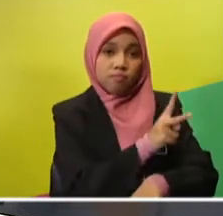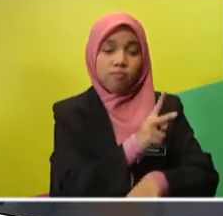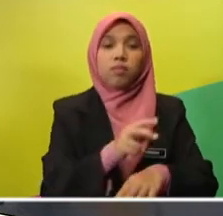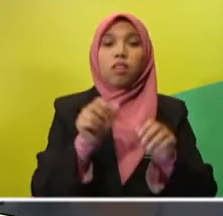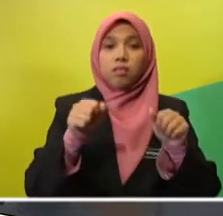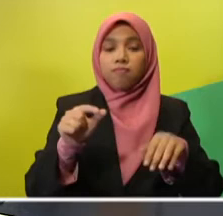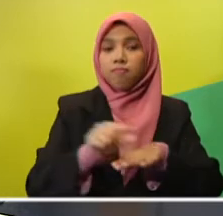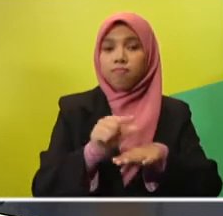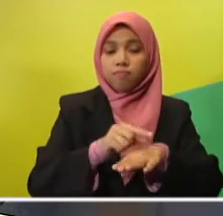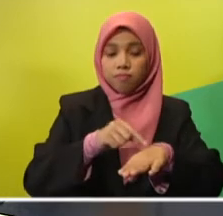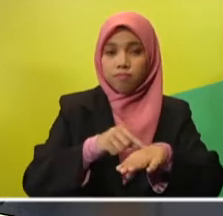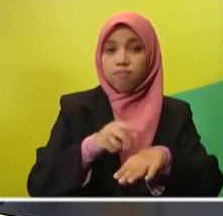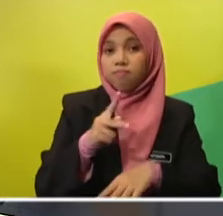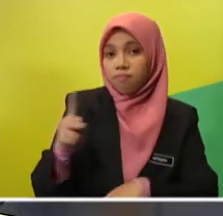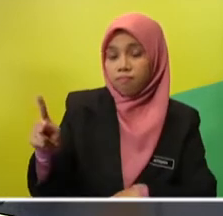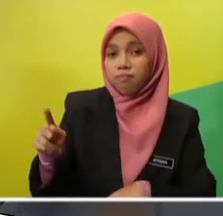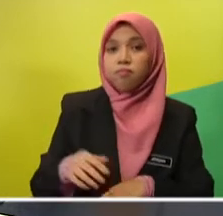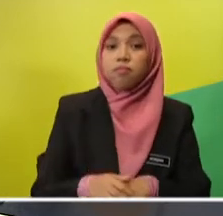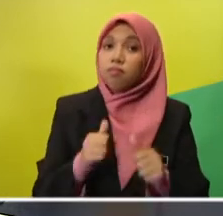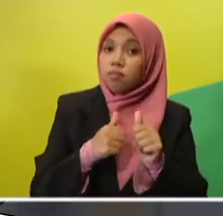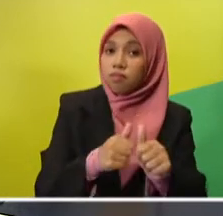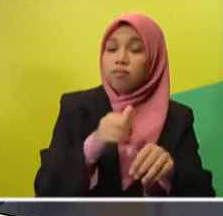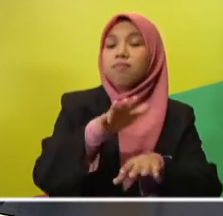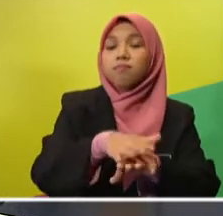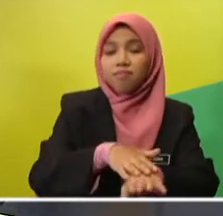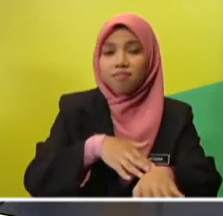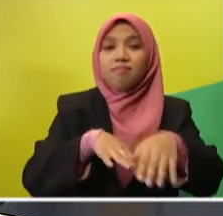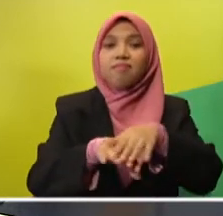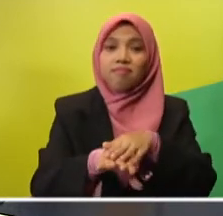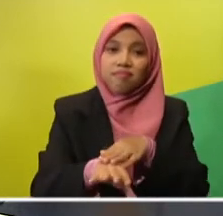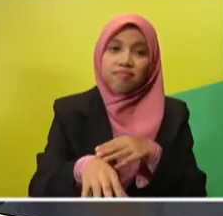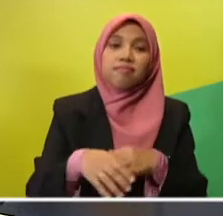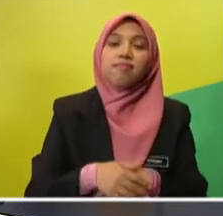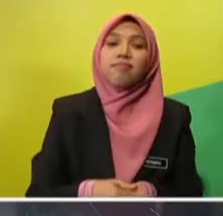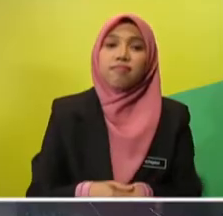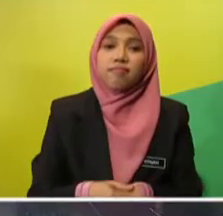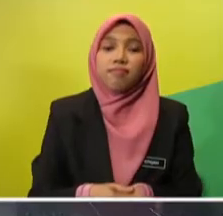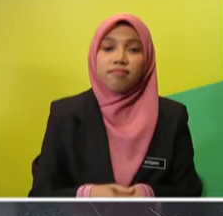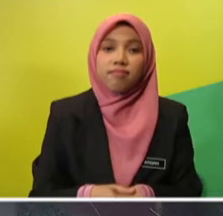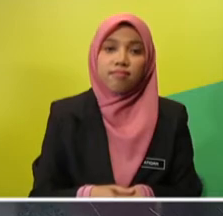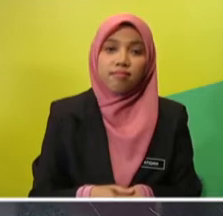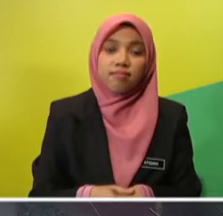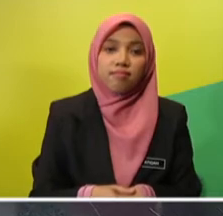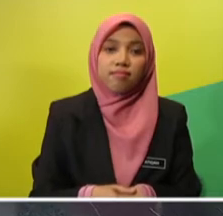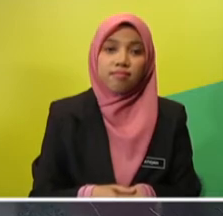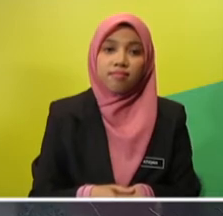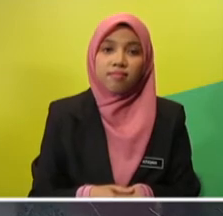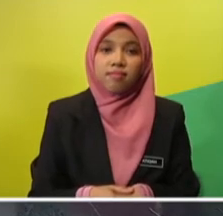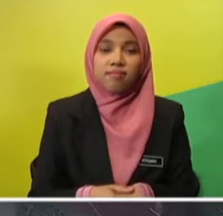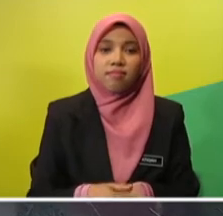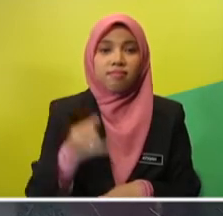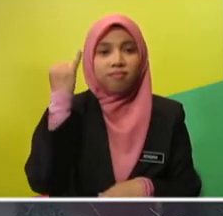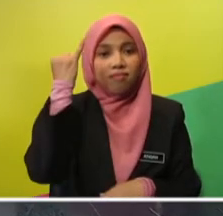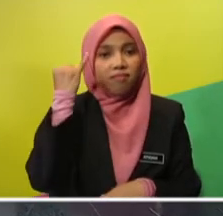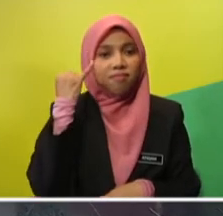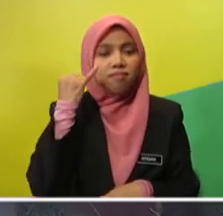sebenarnya. Bergantung kepada keselesaan pemandu cerit dan klien. Okey, baik cikgu. Ilmu yang bermanfaat ini saya akan